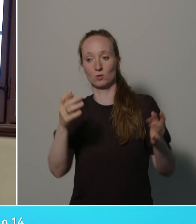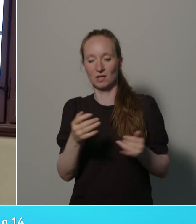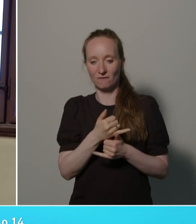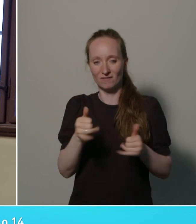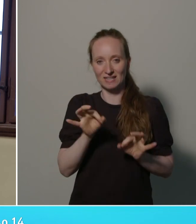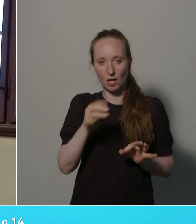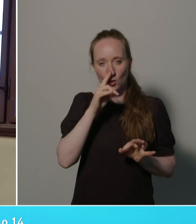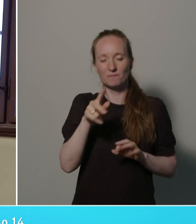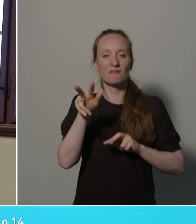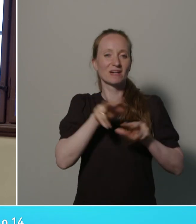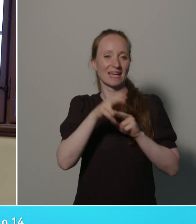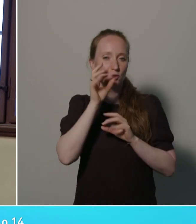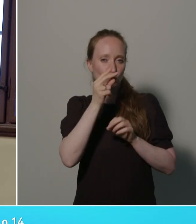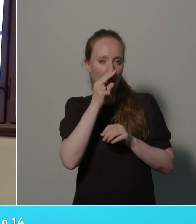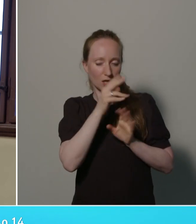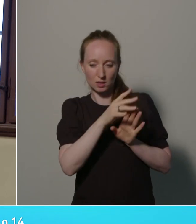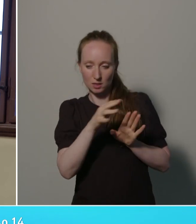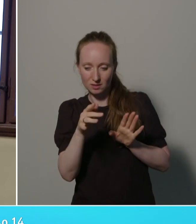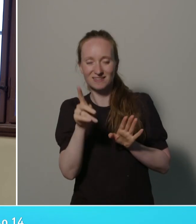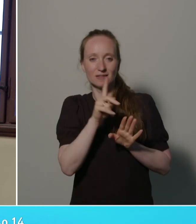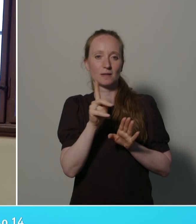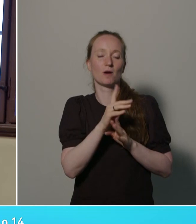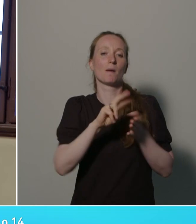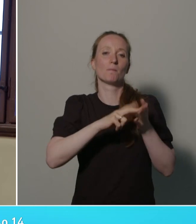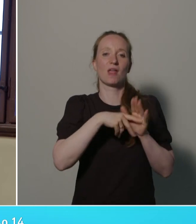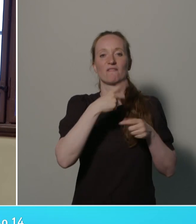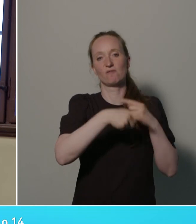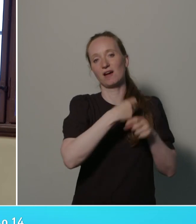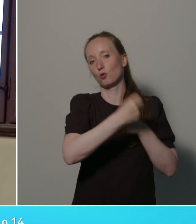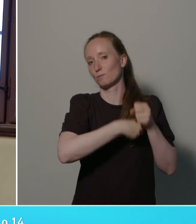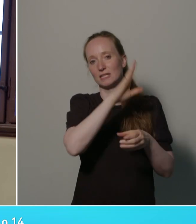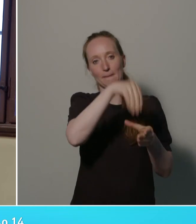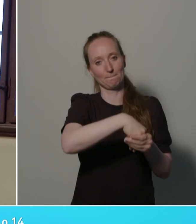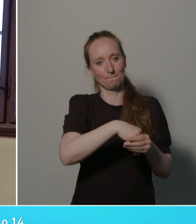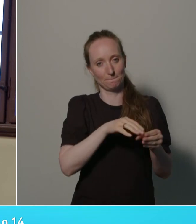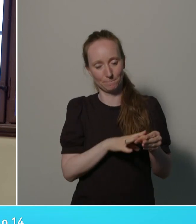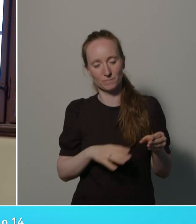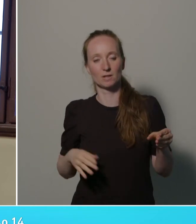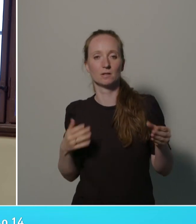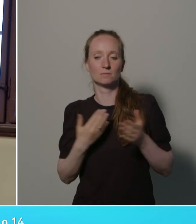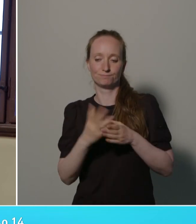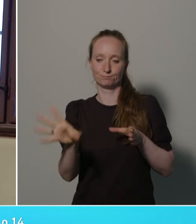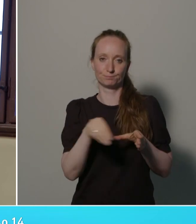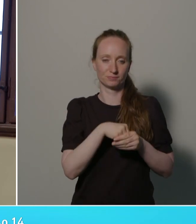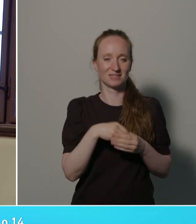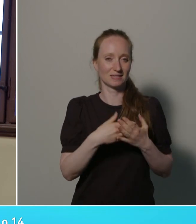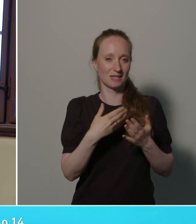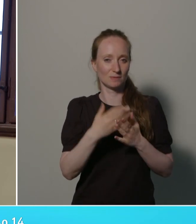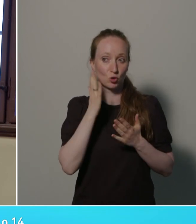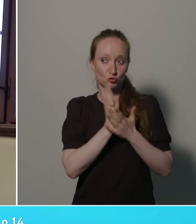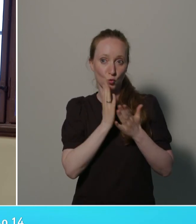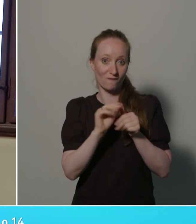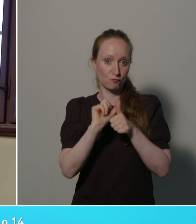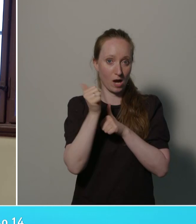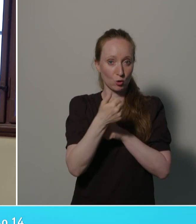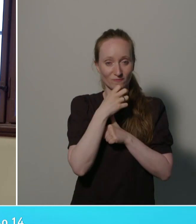Verkehrsgutachten sind immer Teil von diesen Planverfahren und da möchte ich an dieser Stelle vielleicht auch ein bisschen beruhigen. Das